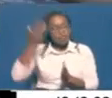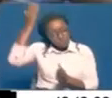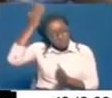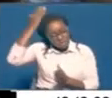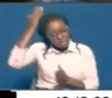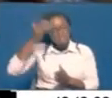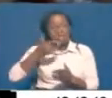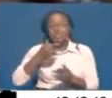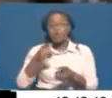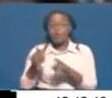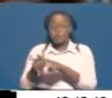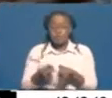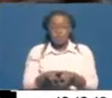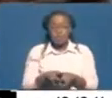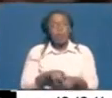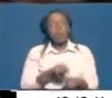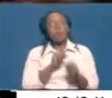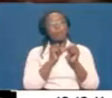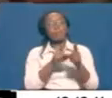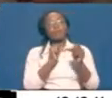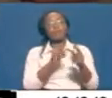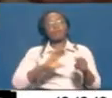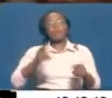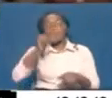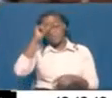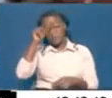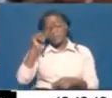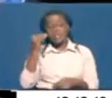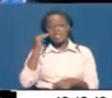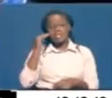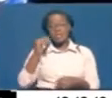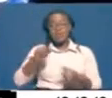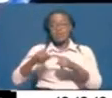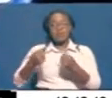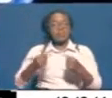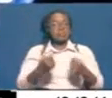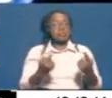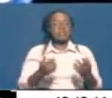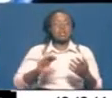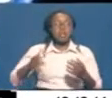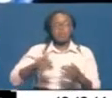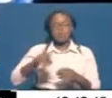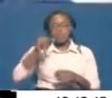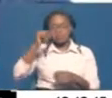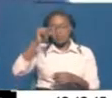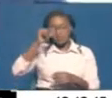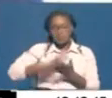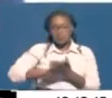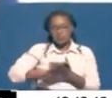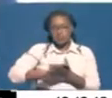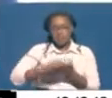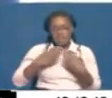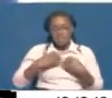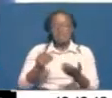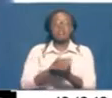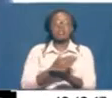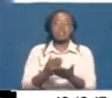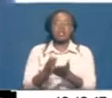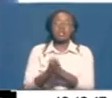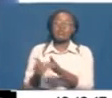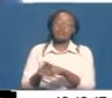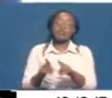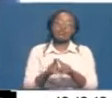Nganda ameilaumu serikali ya kaunti hiyo kwa kusambaratisha sekta afya. Nganda pia amekariri kwamba makubaliano ya